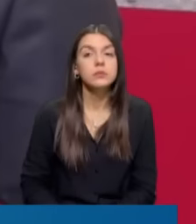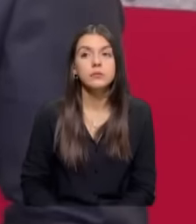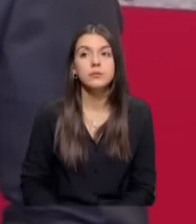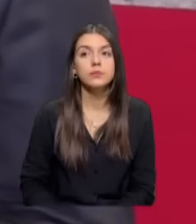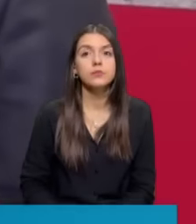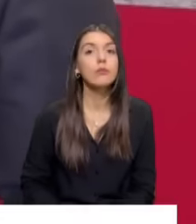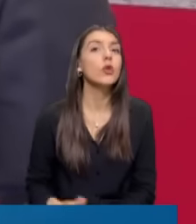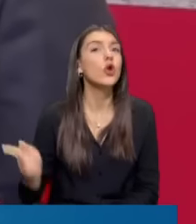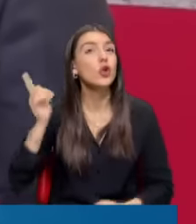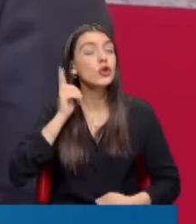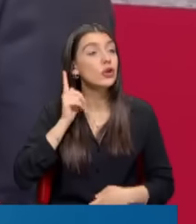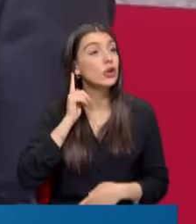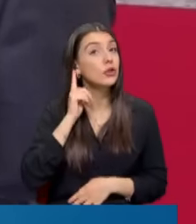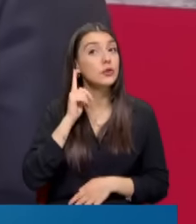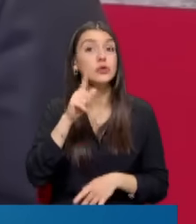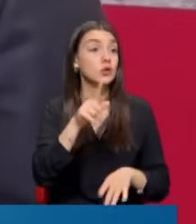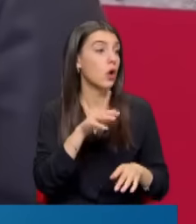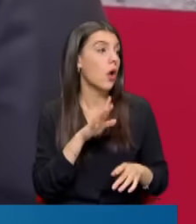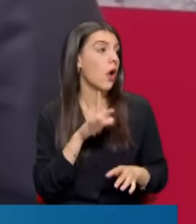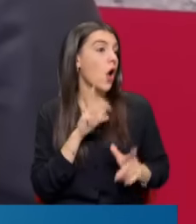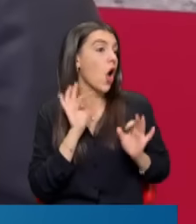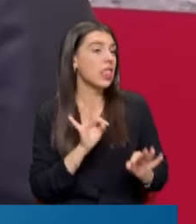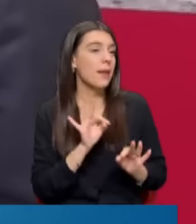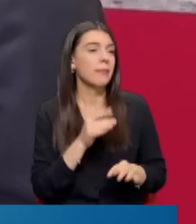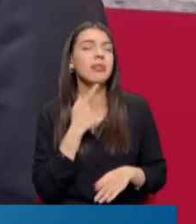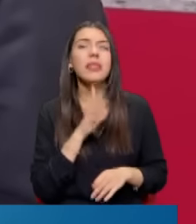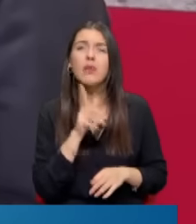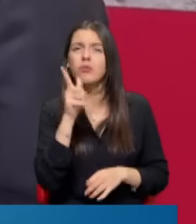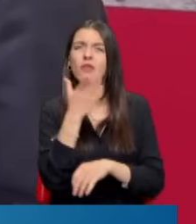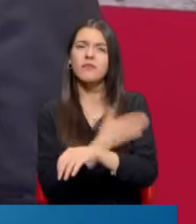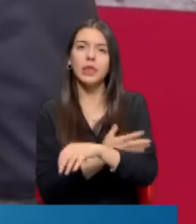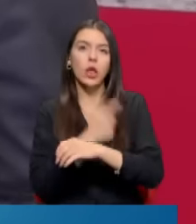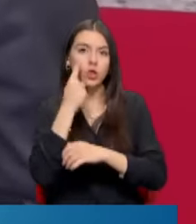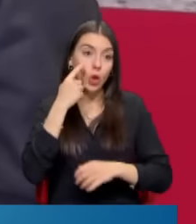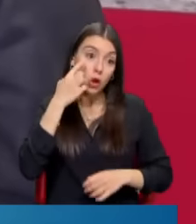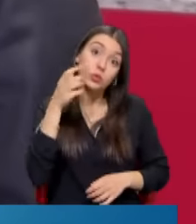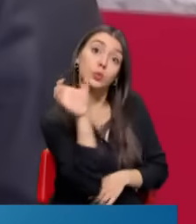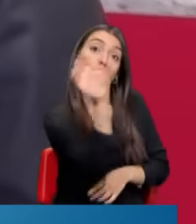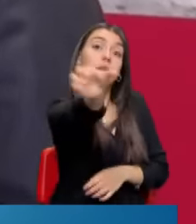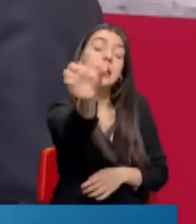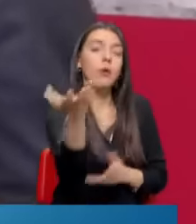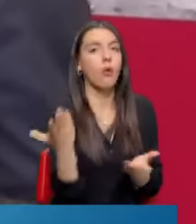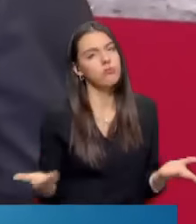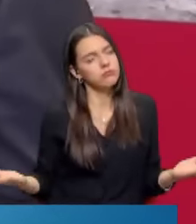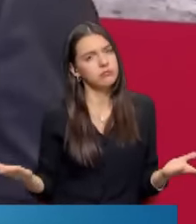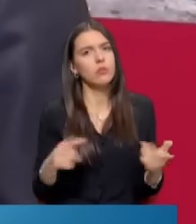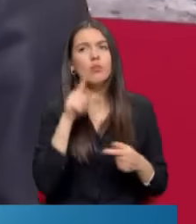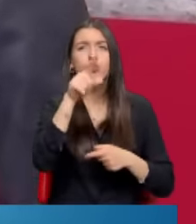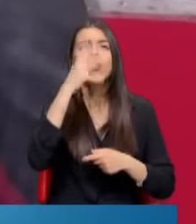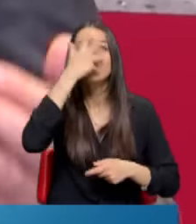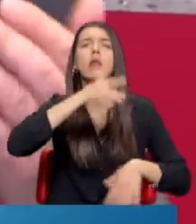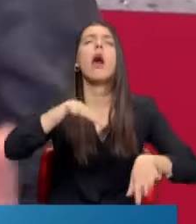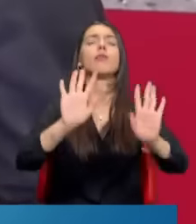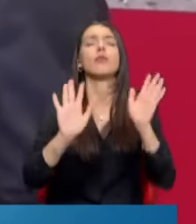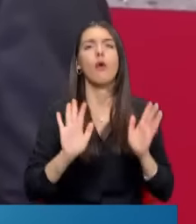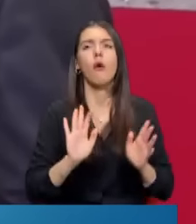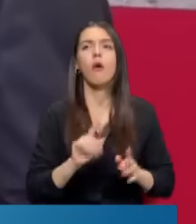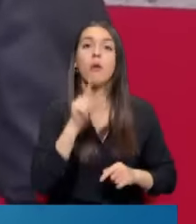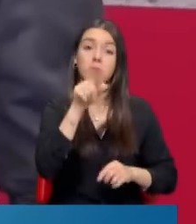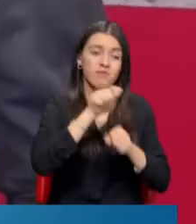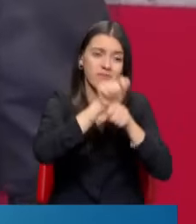Lüks ve şatafata düşkünlükleri yetmiyormuş gibi bir de bunu vatandaşın gözünün içine sokuyorlar. Bundan da hicap duymuyorlar.